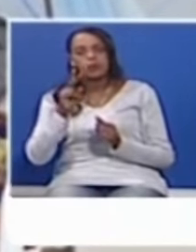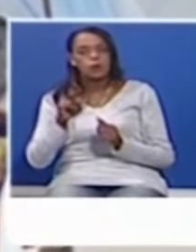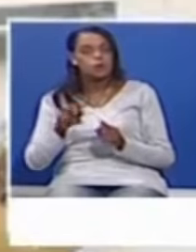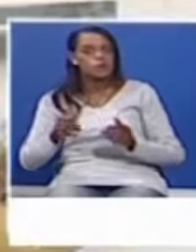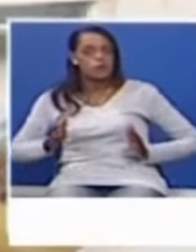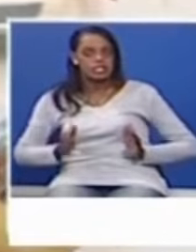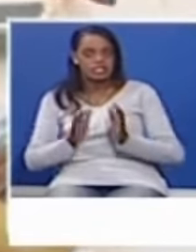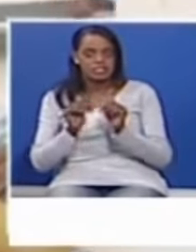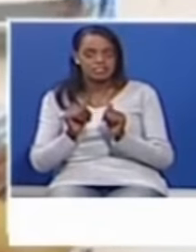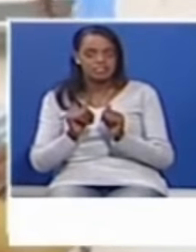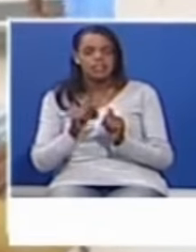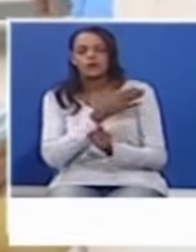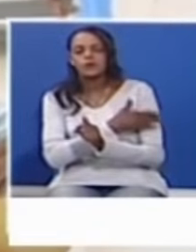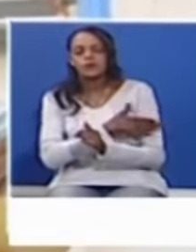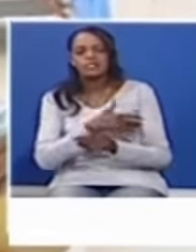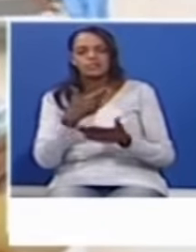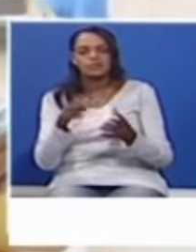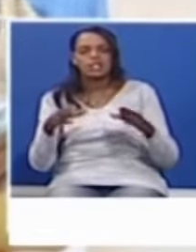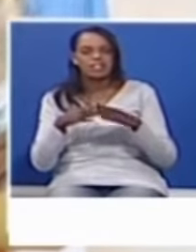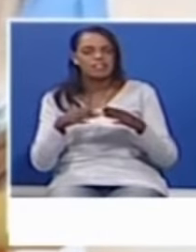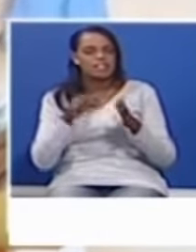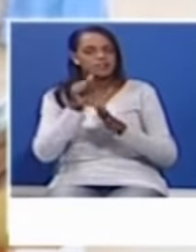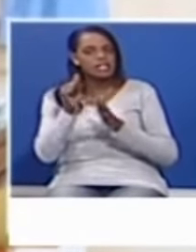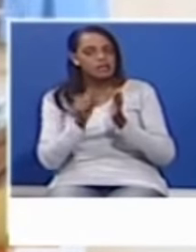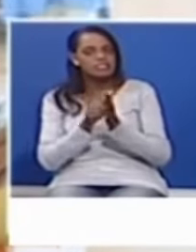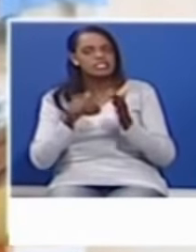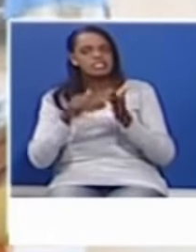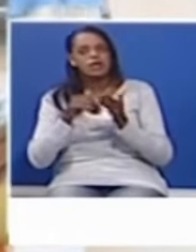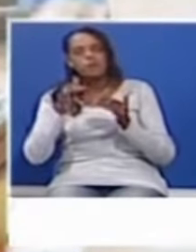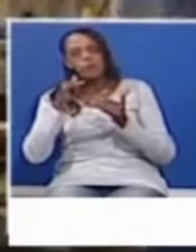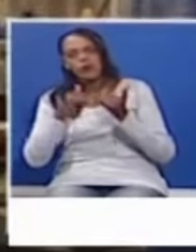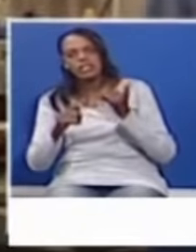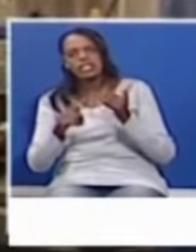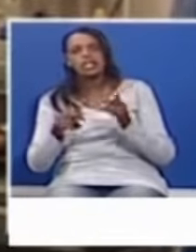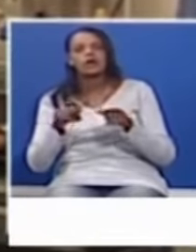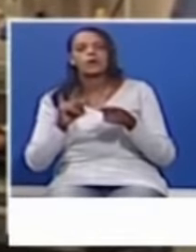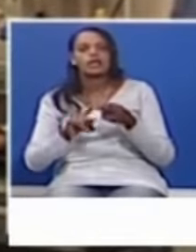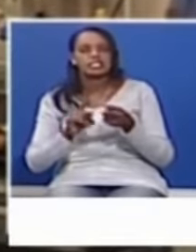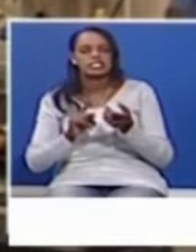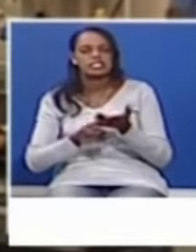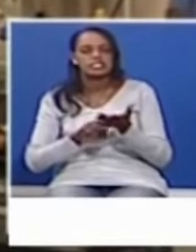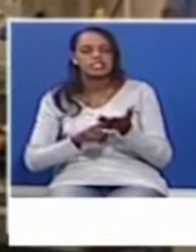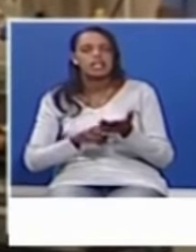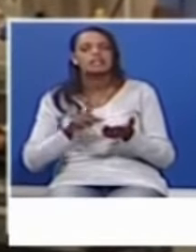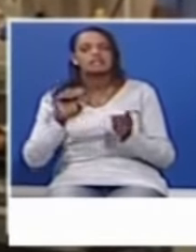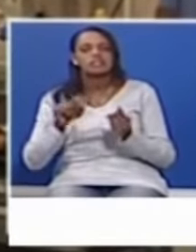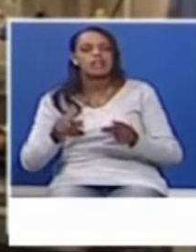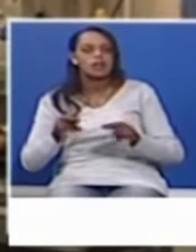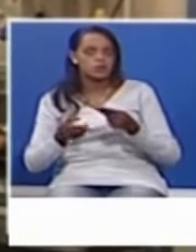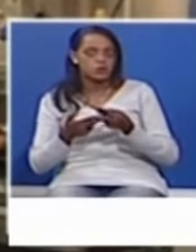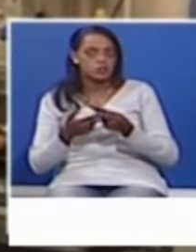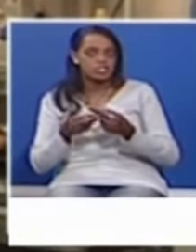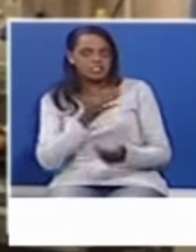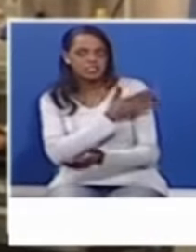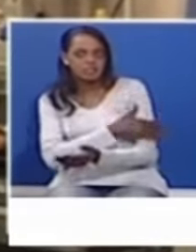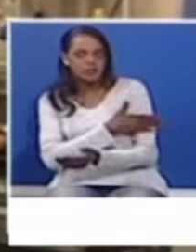ካልኦት ሞያውያንን ኣገልግሎት ዝህብ ዘሎ ክፍሊ ኣብዚ ዓመት እዚ ክሳዕ መወዳእታ ወርሒ ጥቅምቲ ን1100 ነብሰ ጡራት ኣብቲ ሆስፒታል ከም